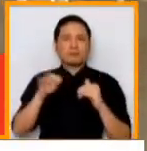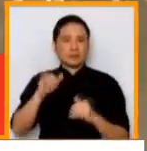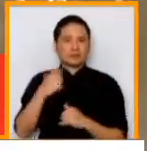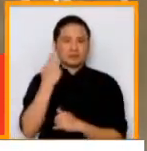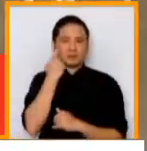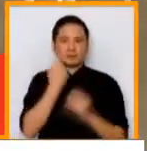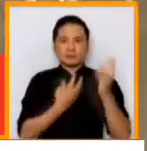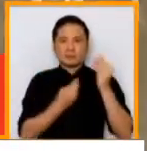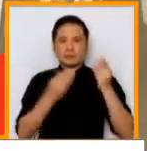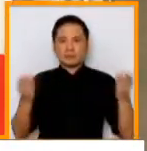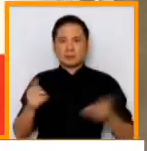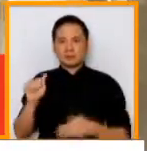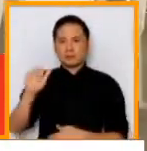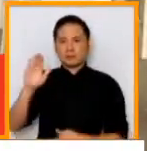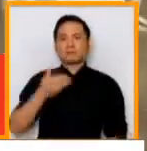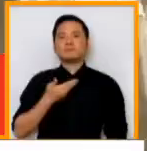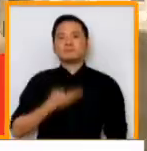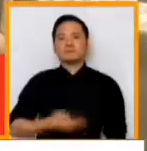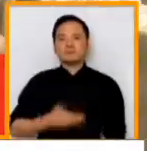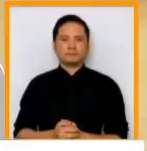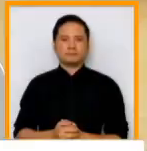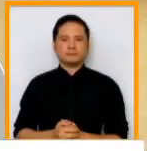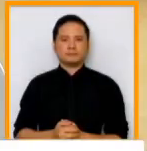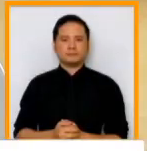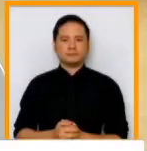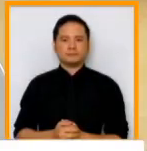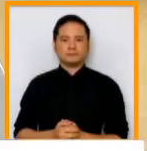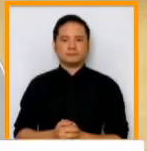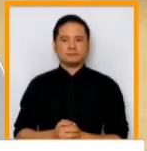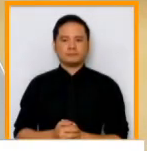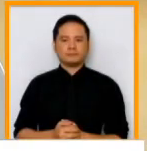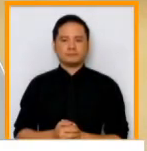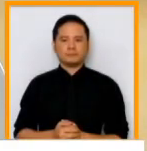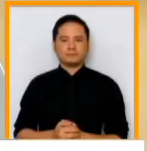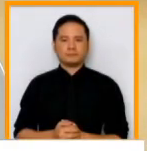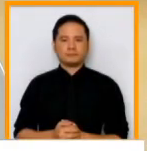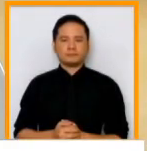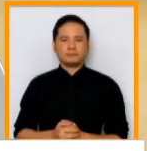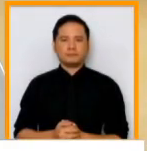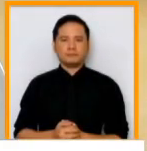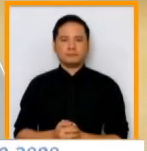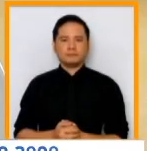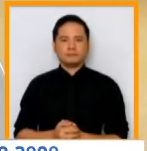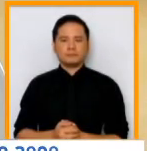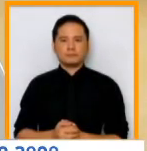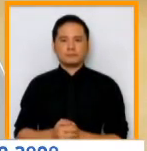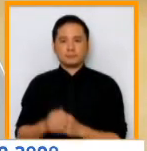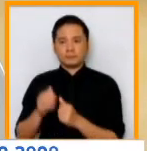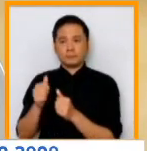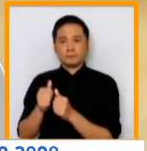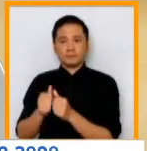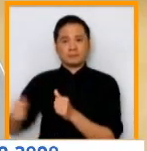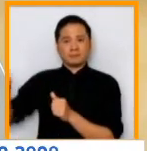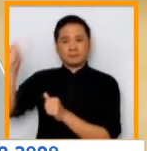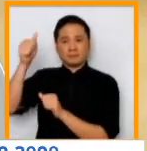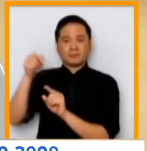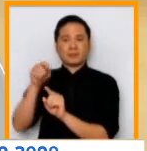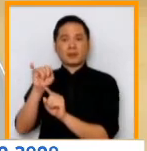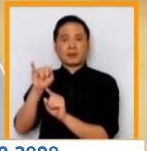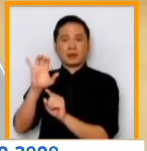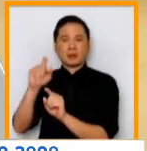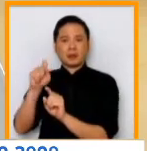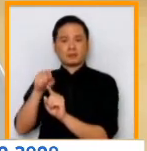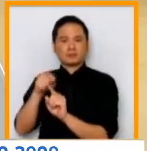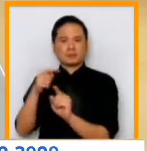ng Antipolo. Bamalagre, buong puso para sa Pilipino. Pinagsisita ng mga operatiba ng IACT ang ilang pasahero sa EDSA Carousel na hindi